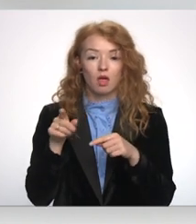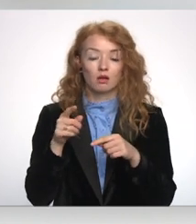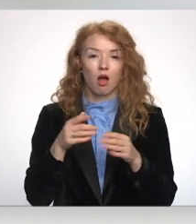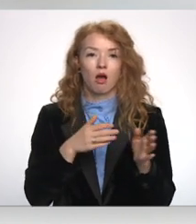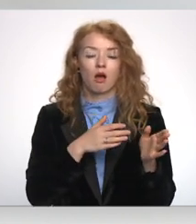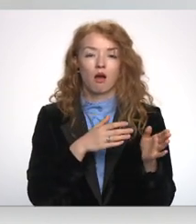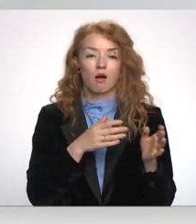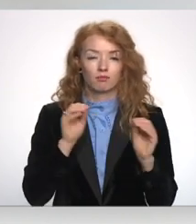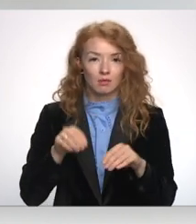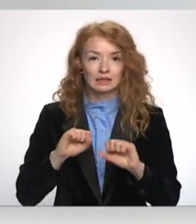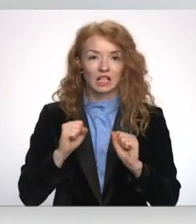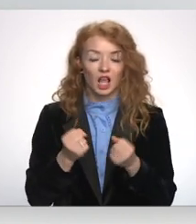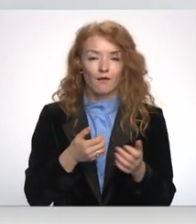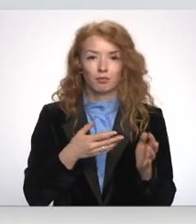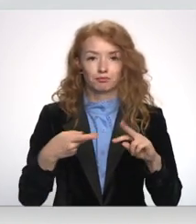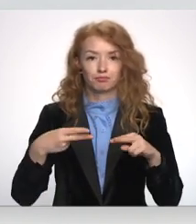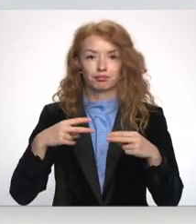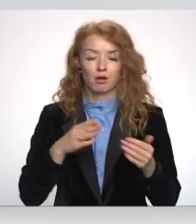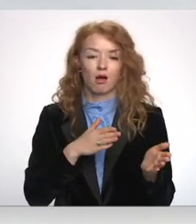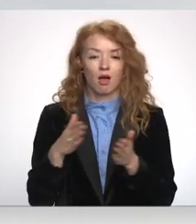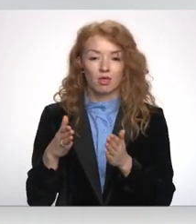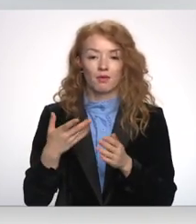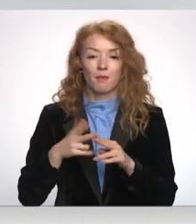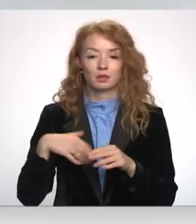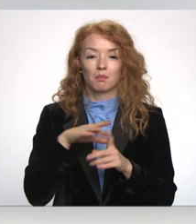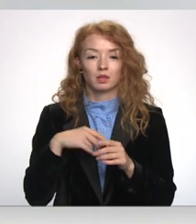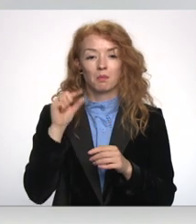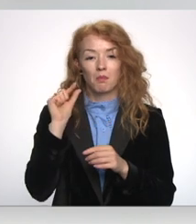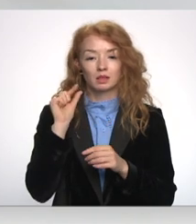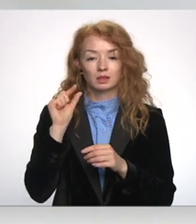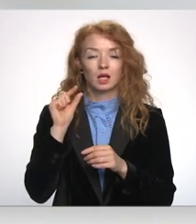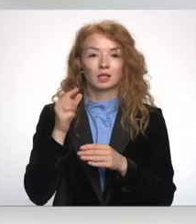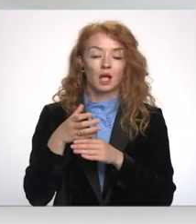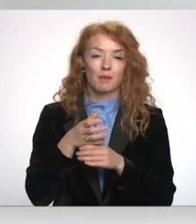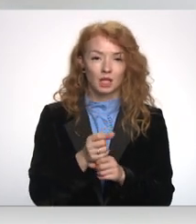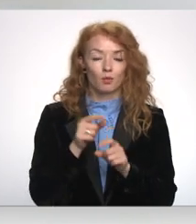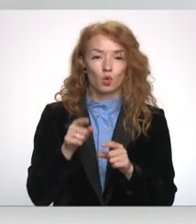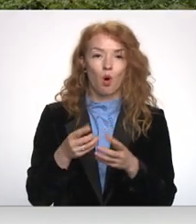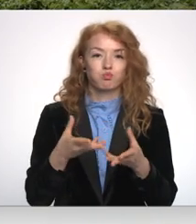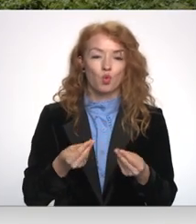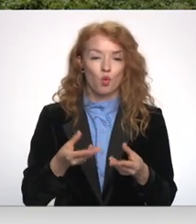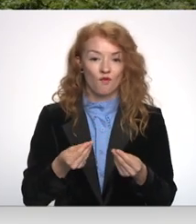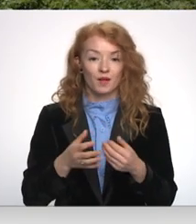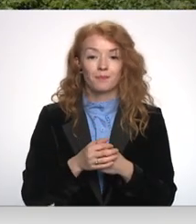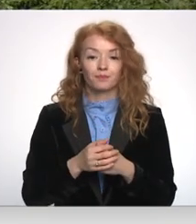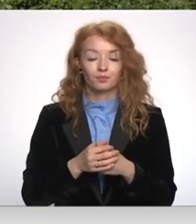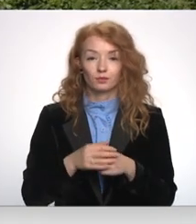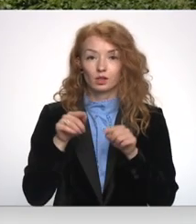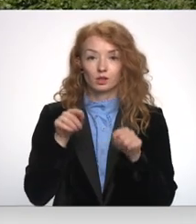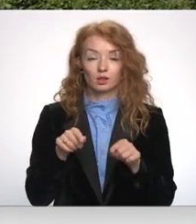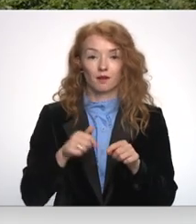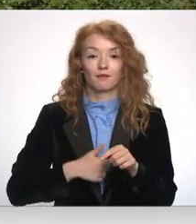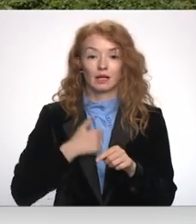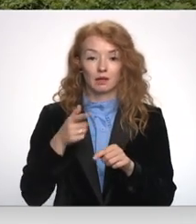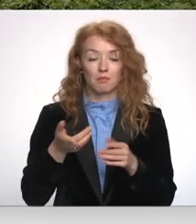paši desētavās. Ja. Līdz ar to mēs kaut nedaudz drusku samazinām to puvi. Pērn Lubeko uz lauka